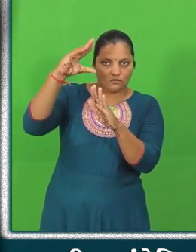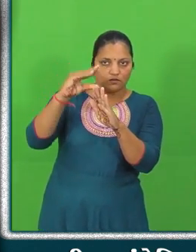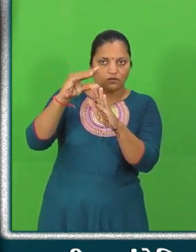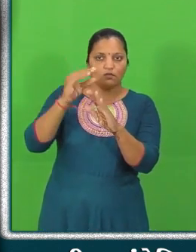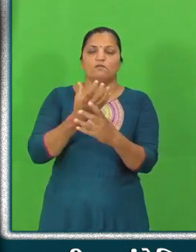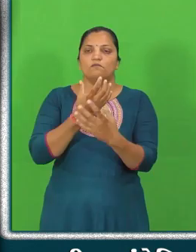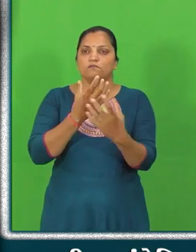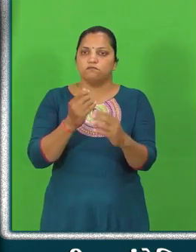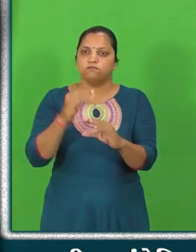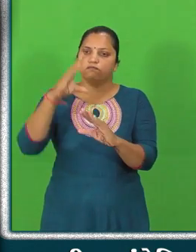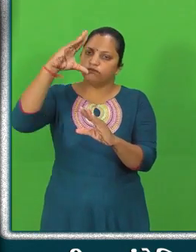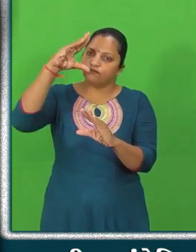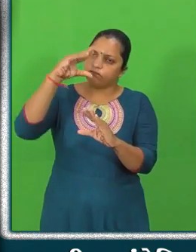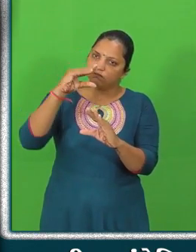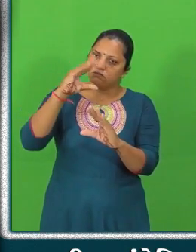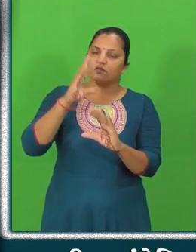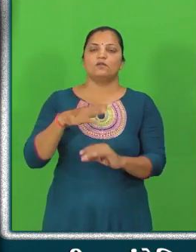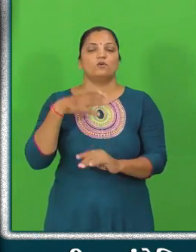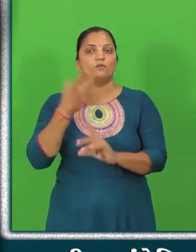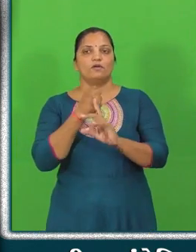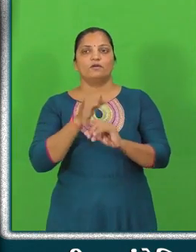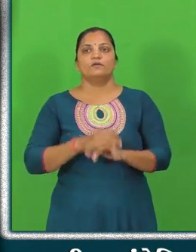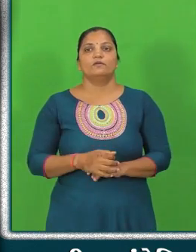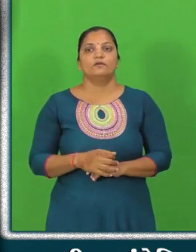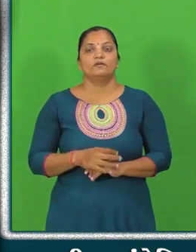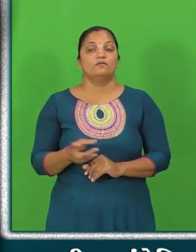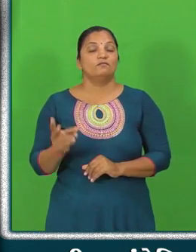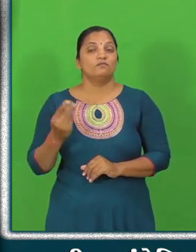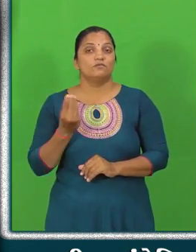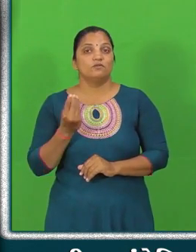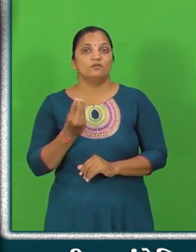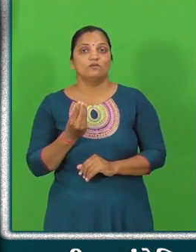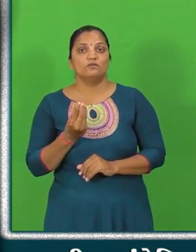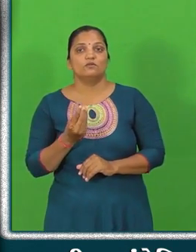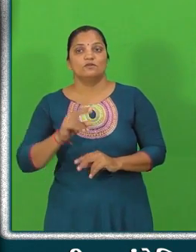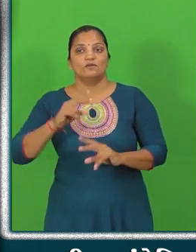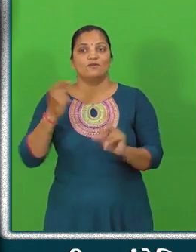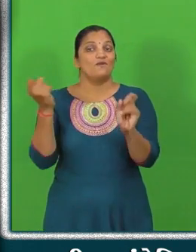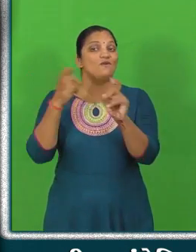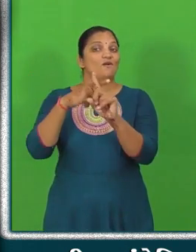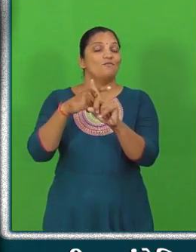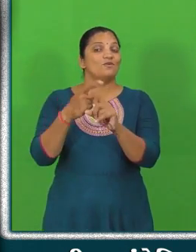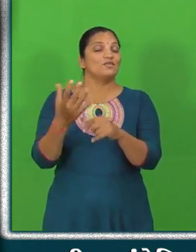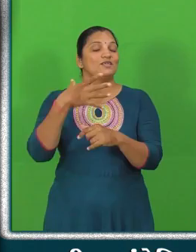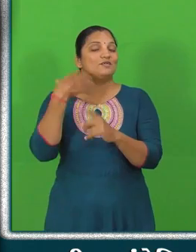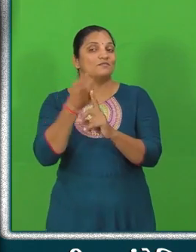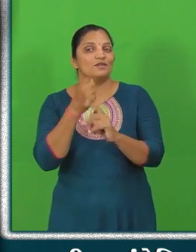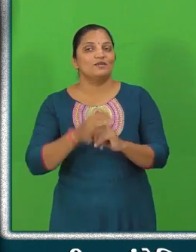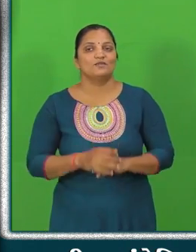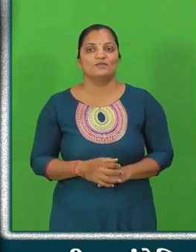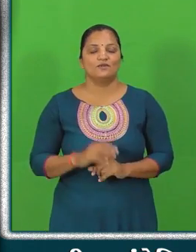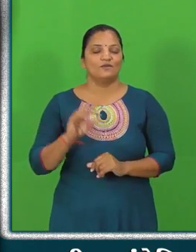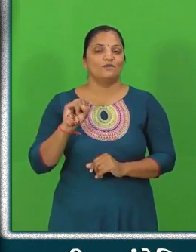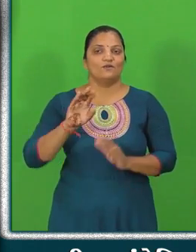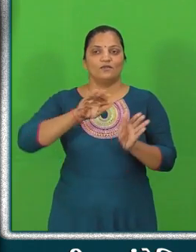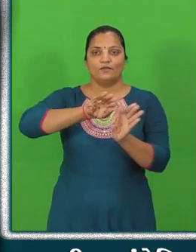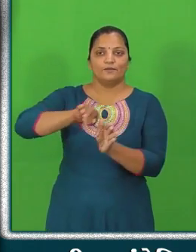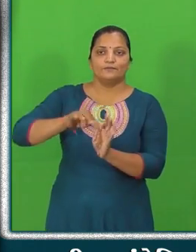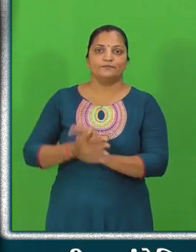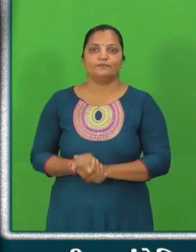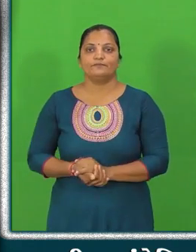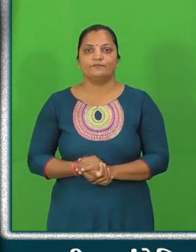વસ્તુ કરતા પ્રતિબિંબ નાનું મળ્યું, અને પાછું કેવું મળ્યું હતું, ઉલટું મળ્યું હતું। ઓકે તો